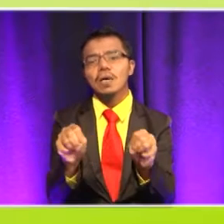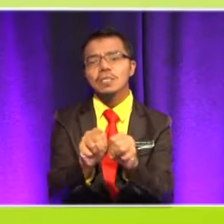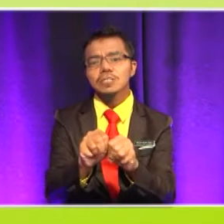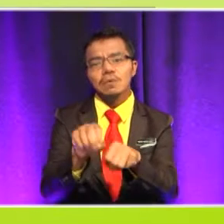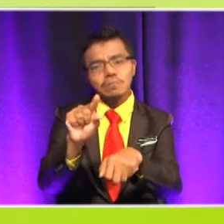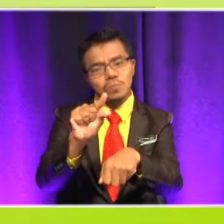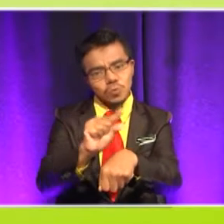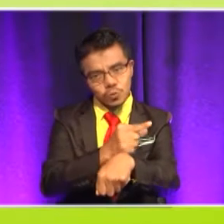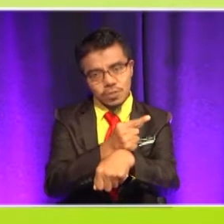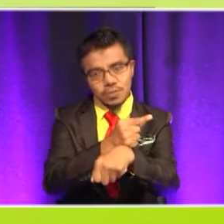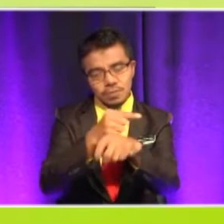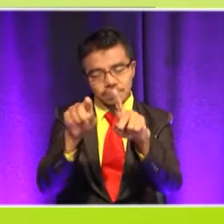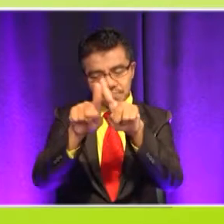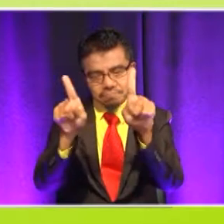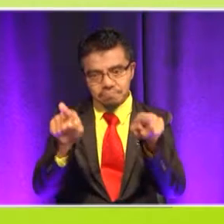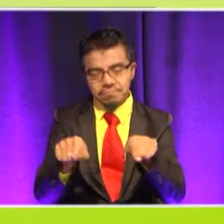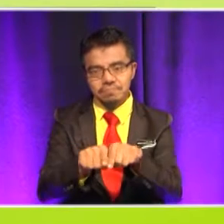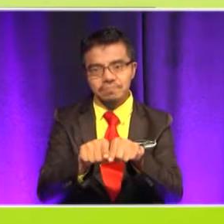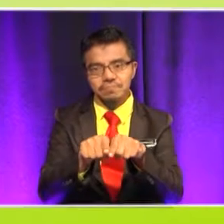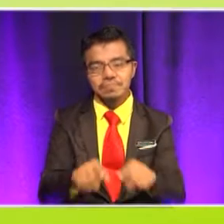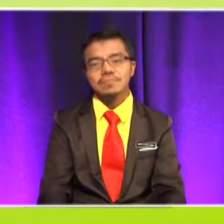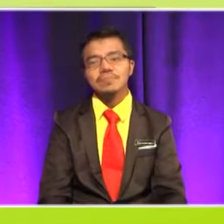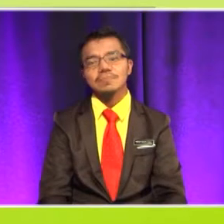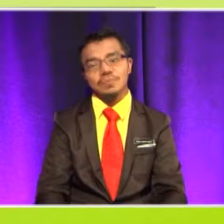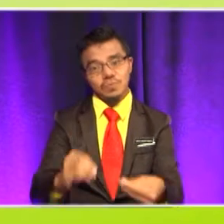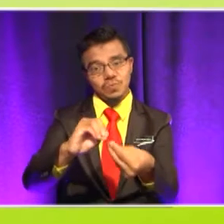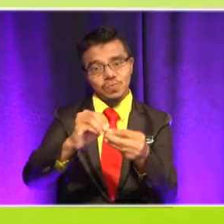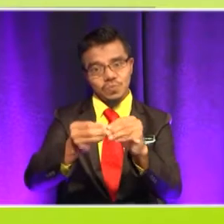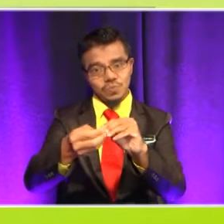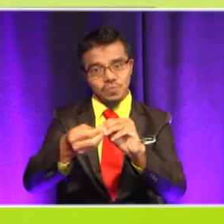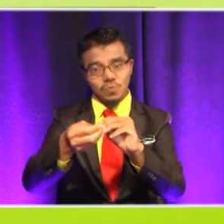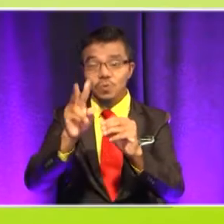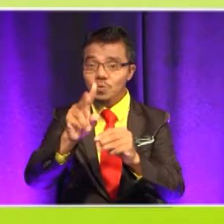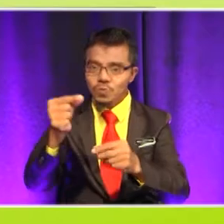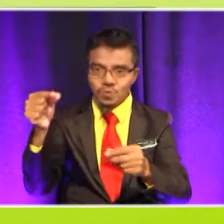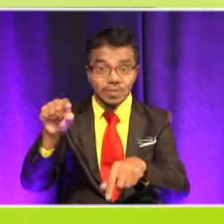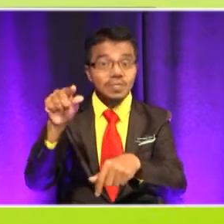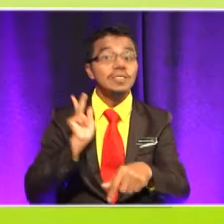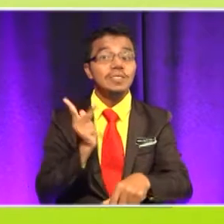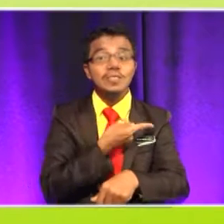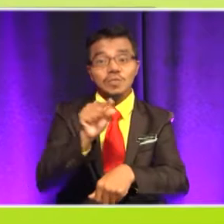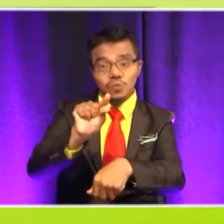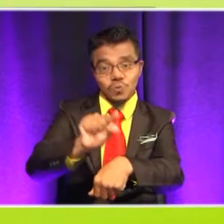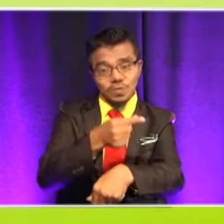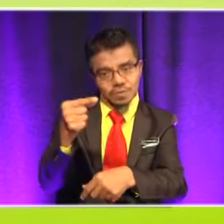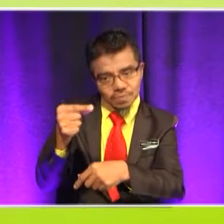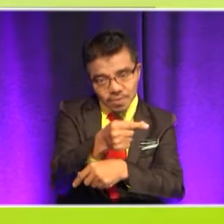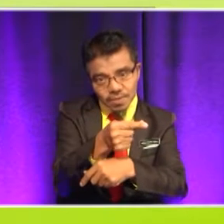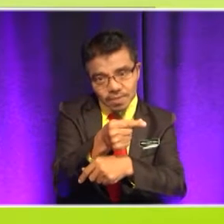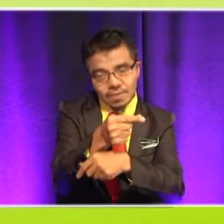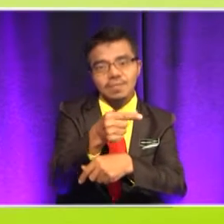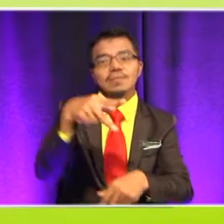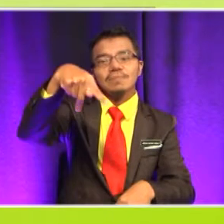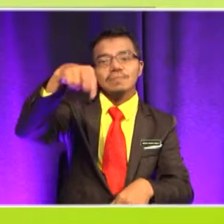kita pergi kepada eee pendra kita pergi ke pada zaman pen drive sekitar awal 2000 dan ke atas dan kemudian sekarang